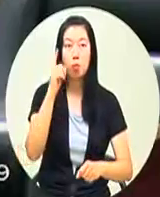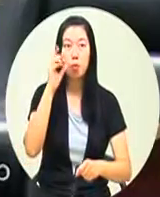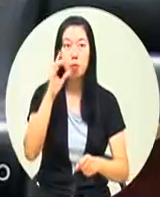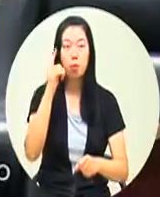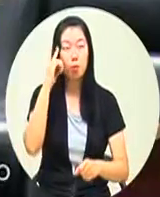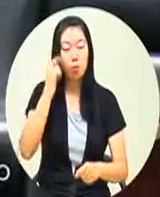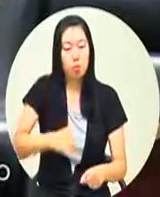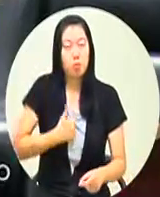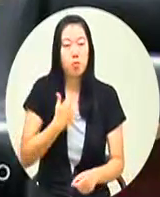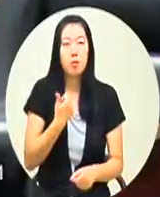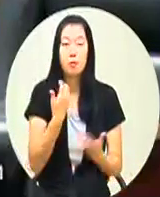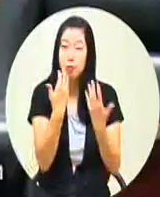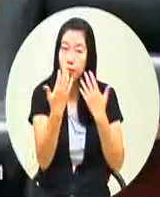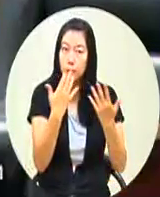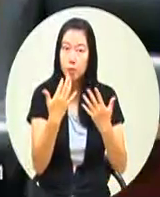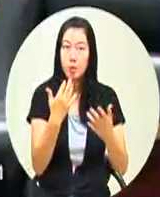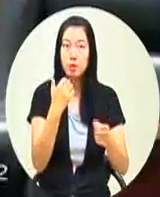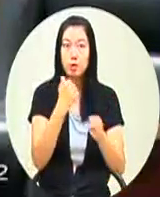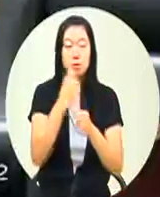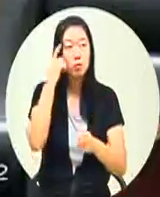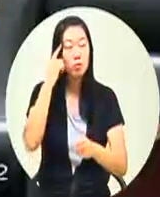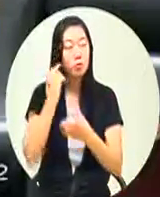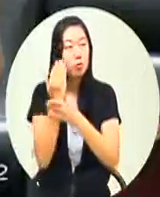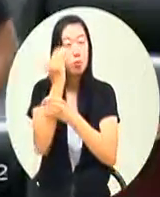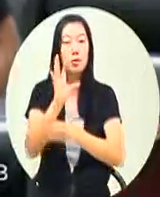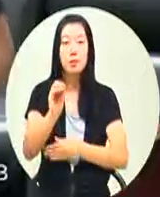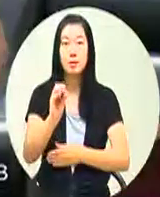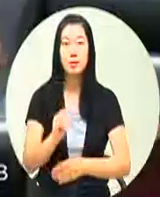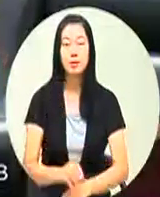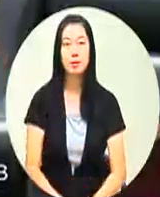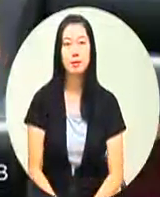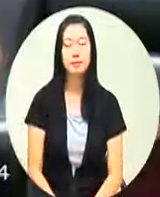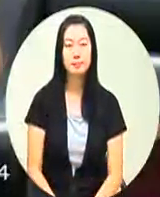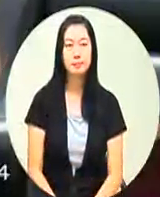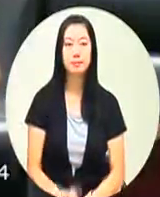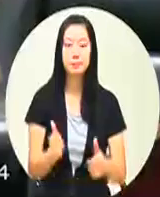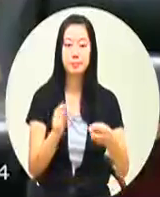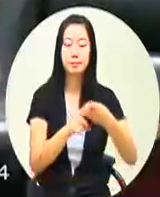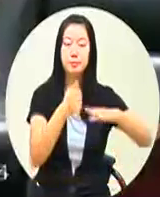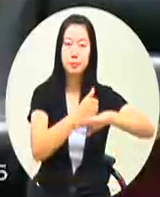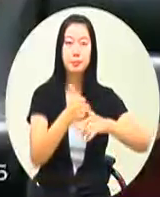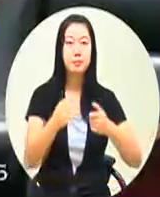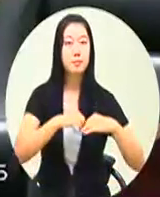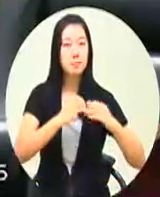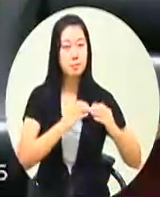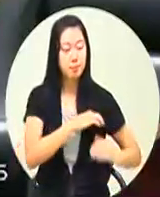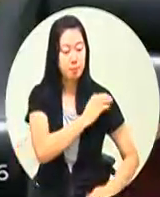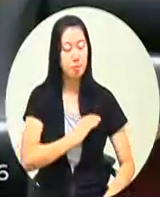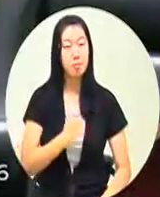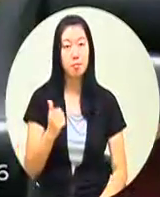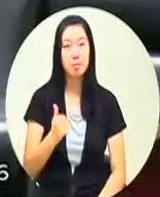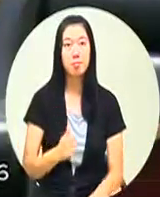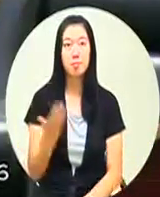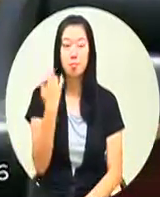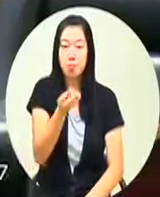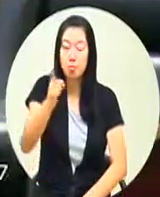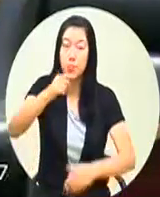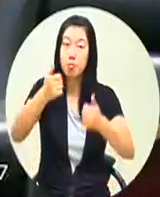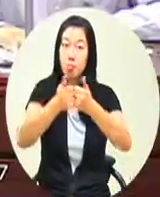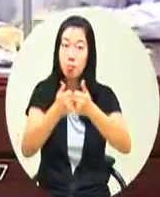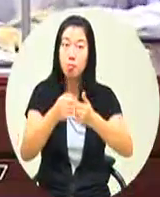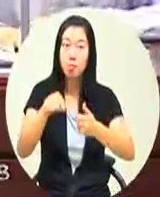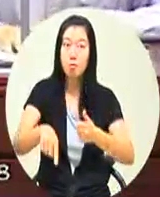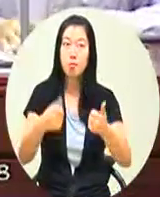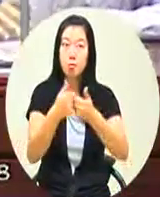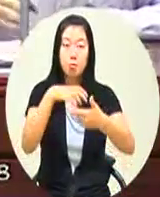较具体的想法跟进度来跟大家说明一下。 好，请局长答复。 谢谢主席，谢谢邱议员。那上次会期那个在